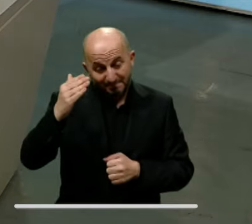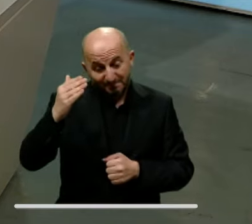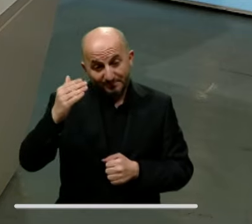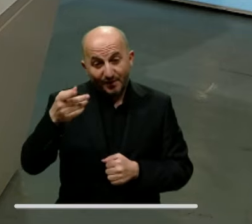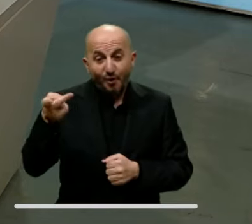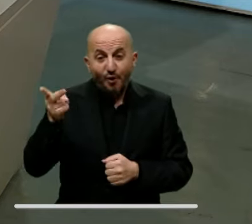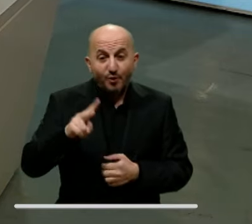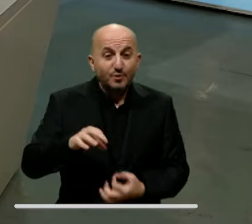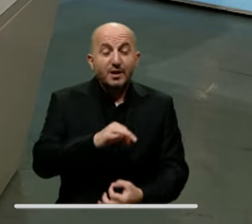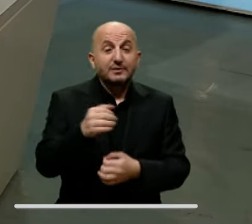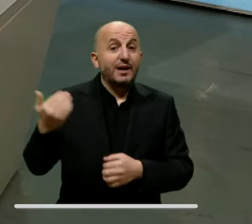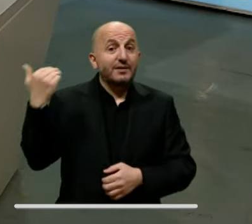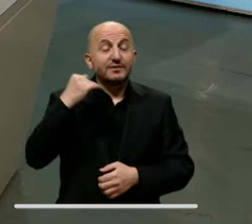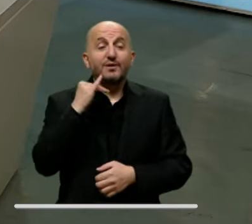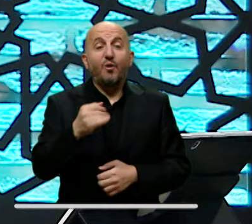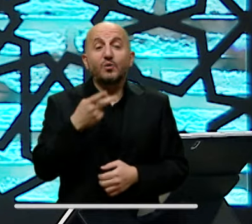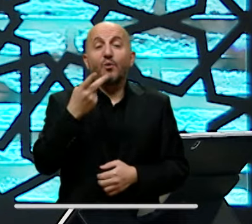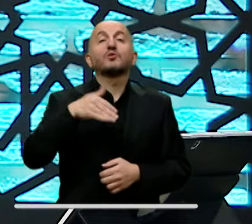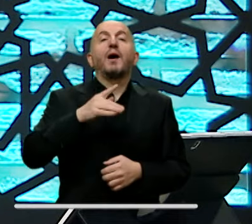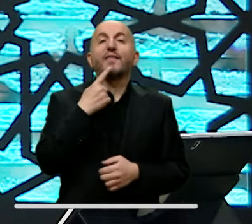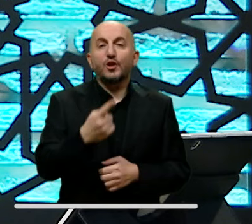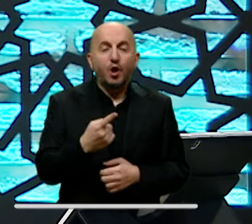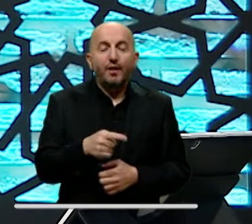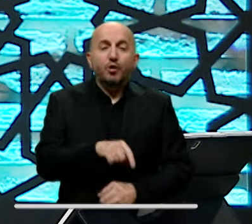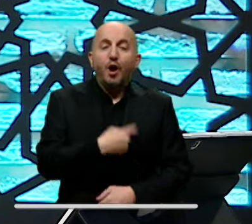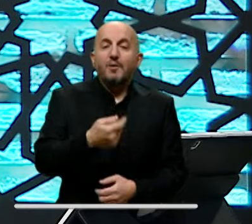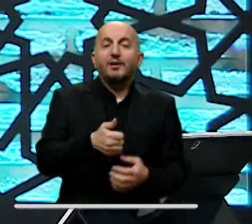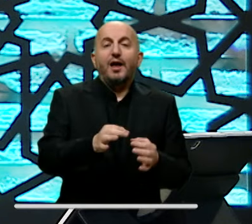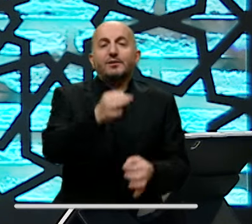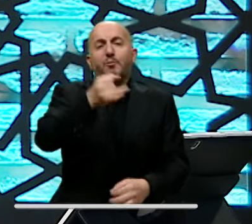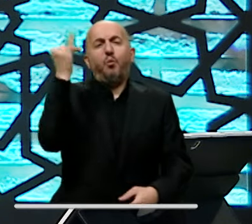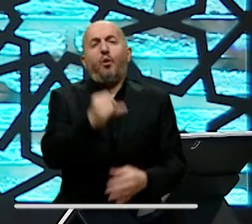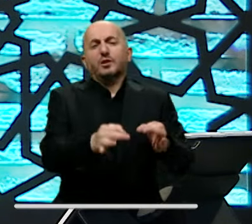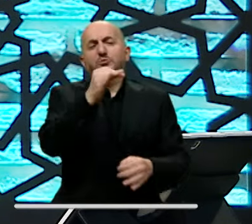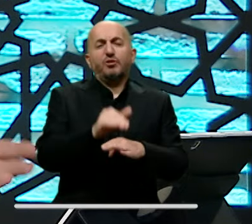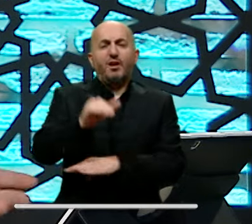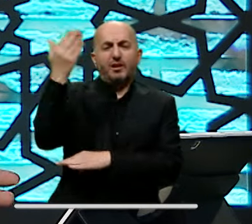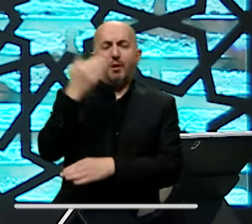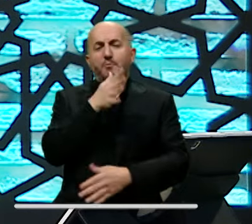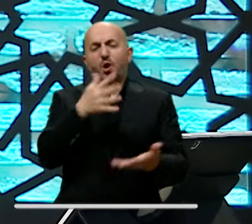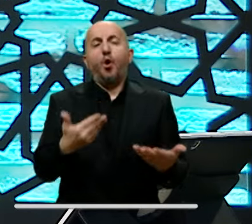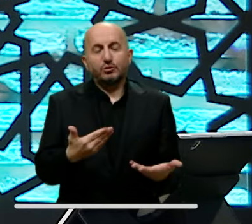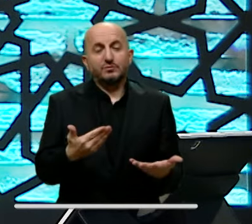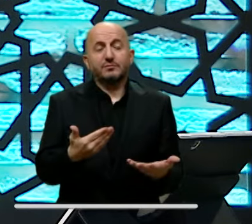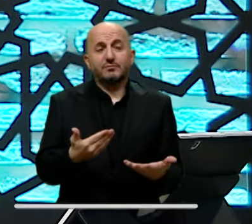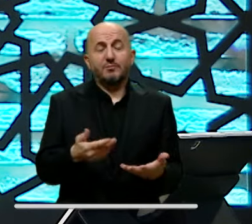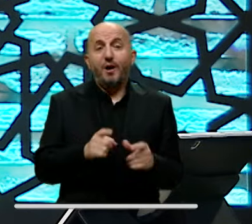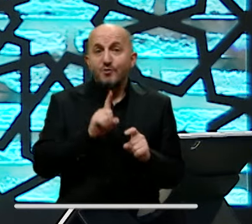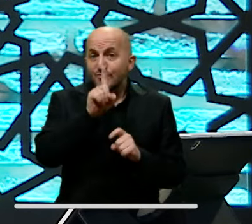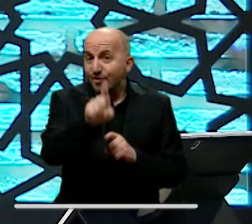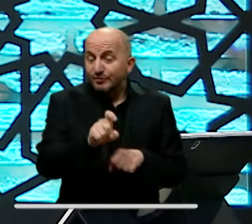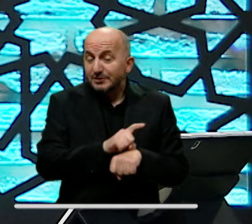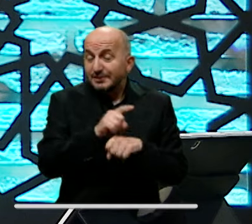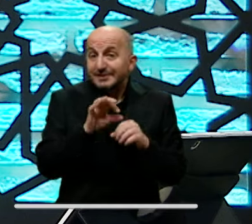hocam ölülerin arkasından kötü konuşmayın diyorlar Yani normalde adam Kötü birisi diyor hayattayken biliyoruz kötü biri ama sorduklarında